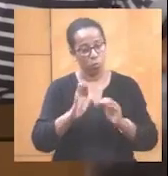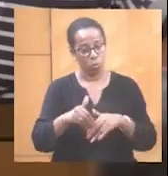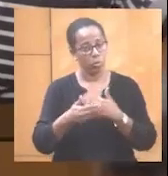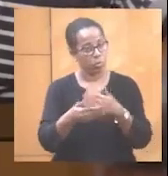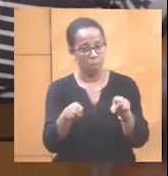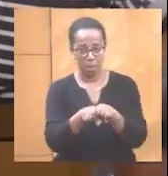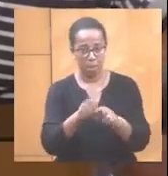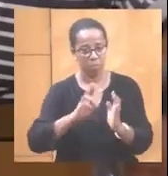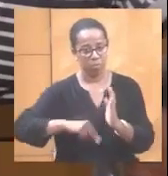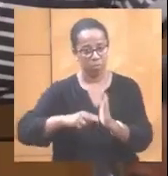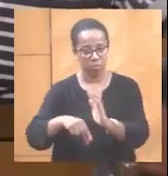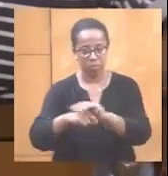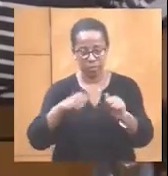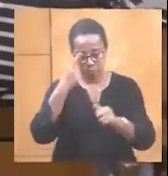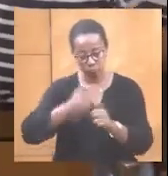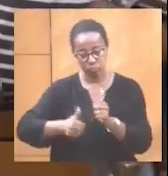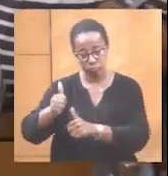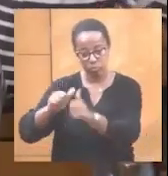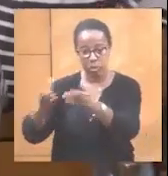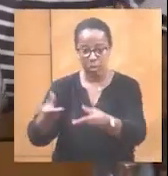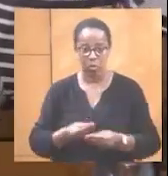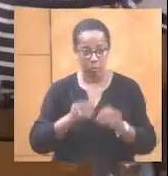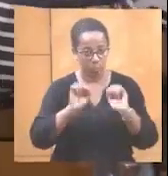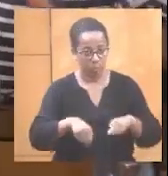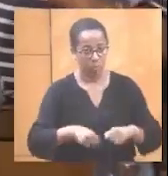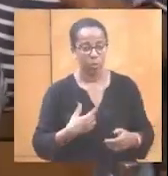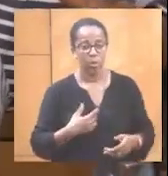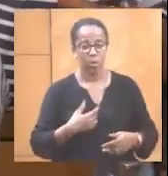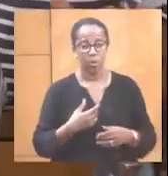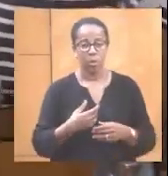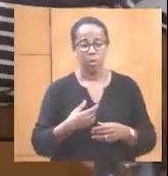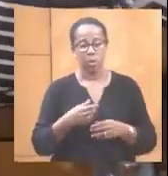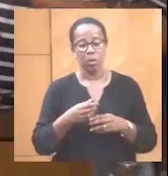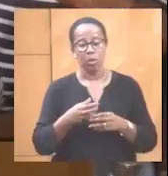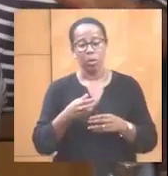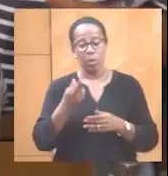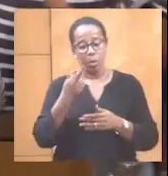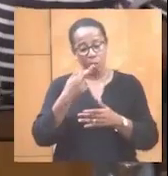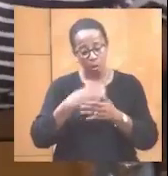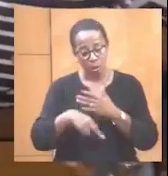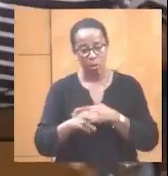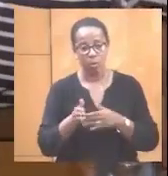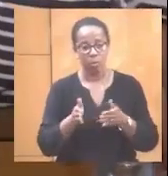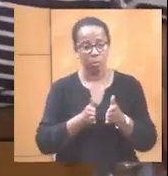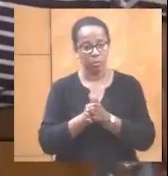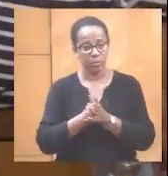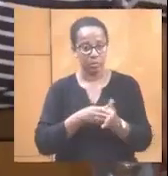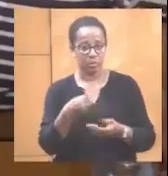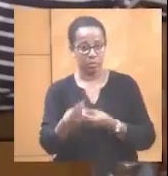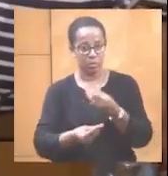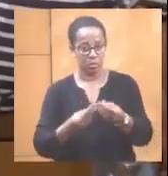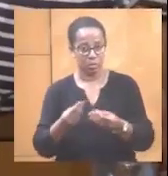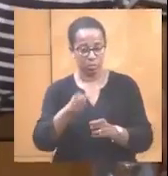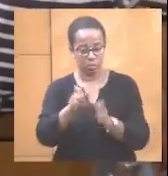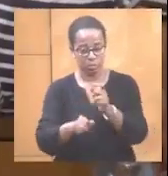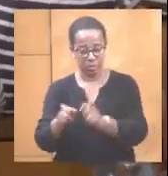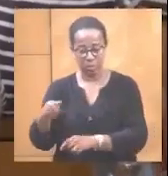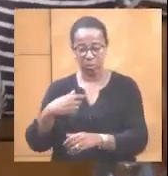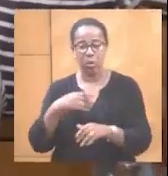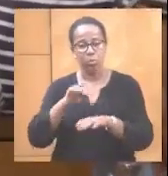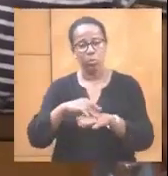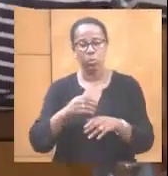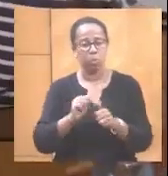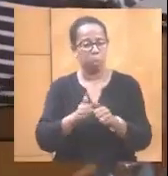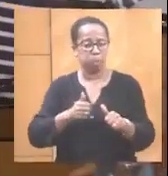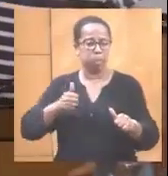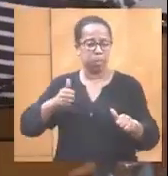passer ces conventions pour qu'ils puissent accueillir, requalifier, remobiliser les personnes les plus